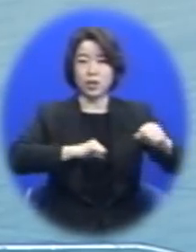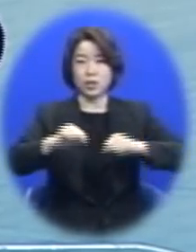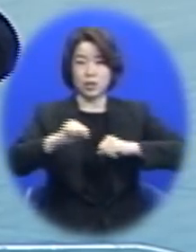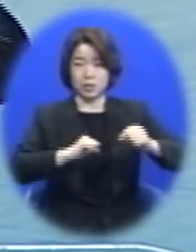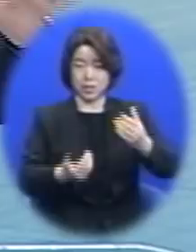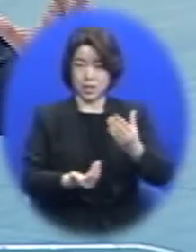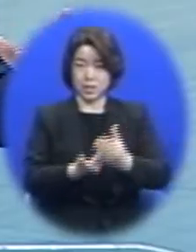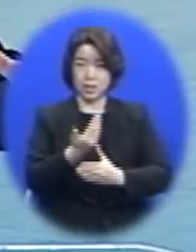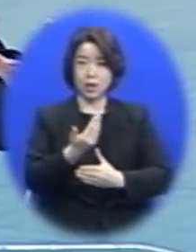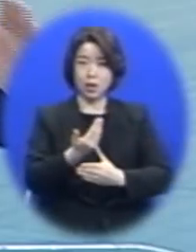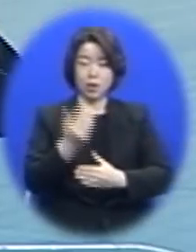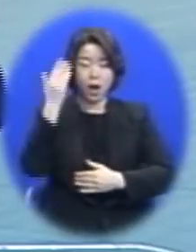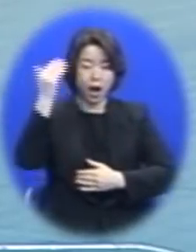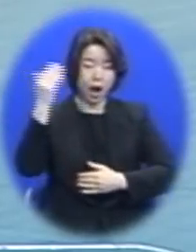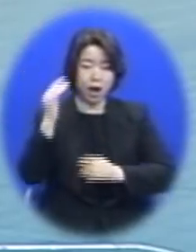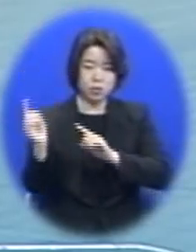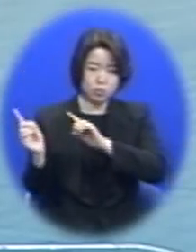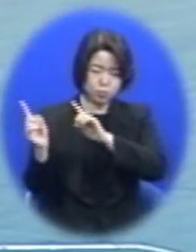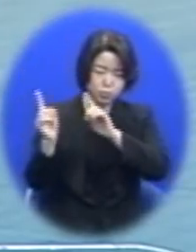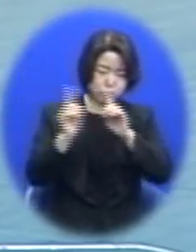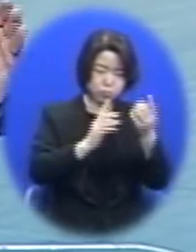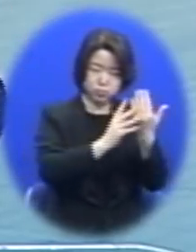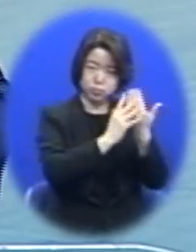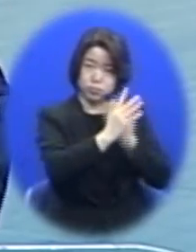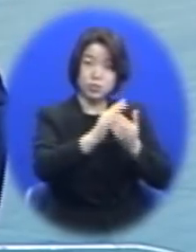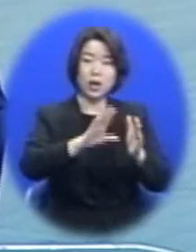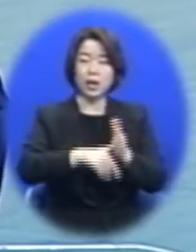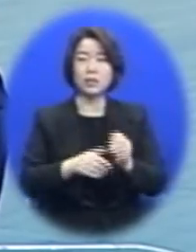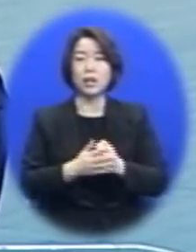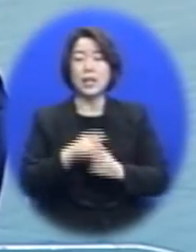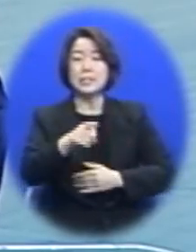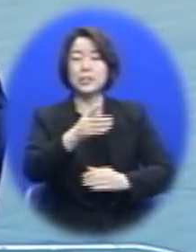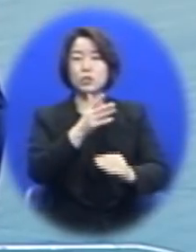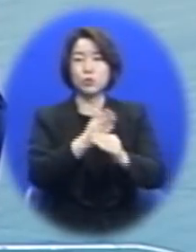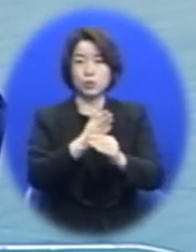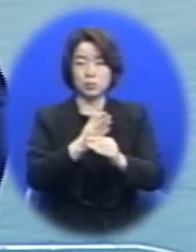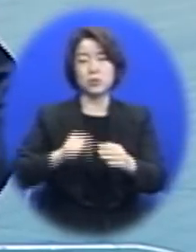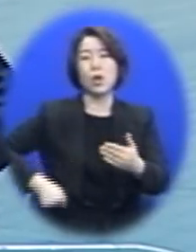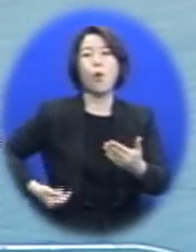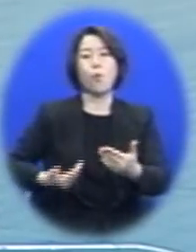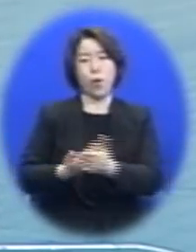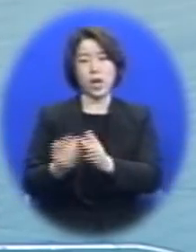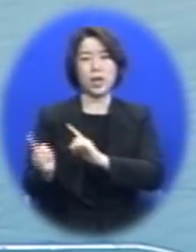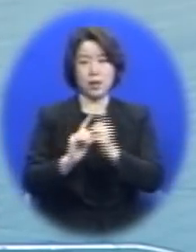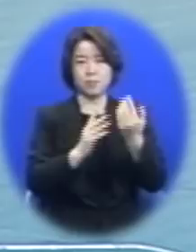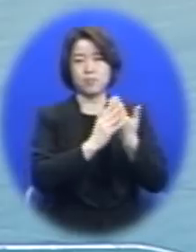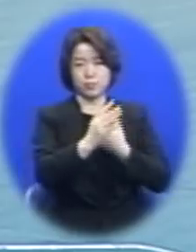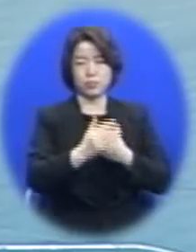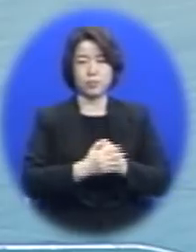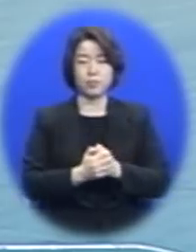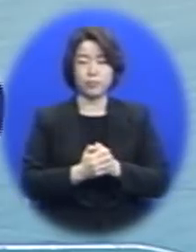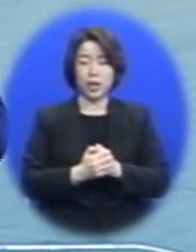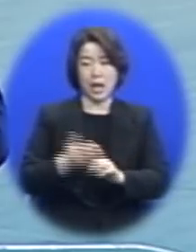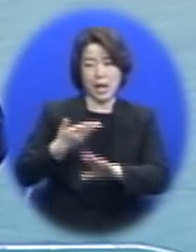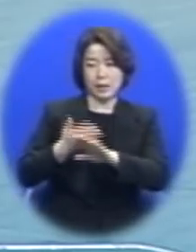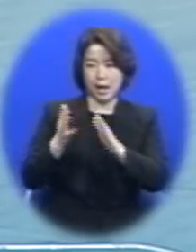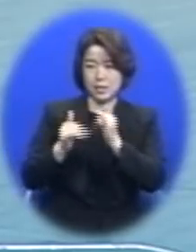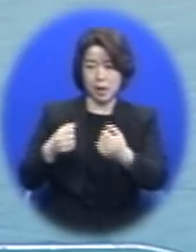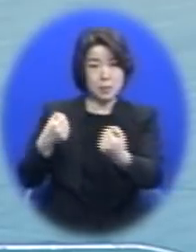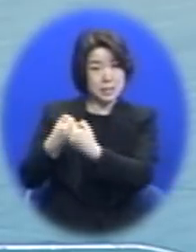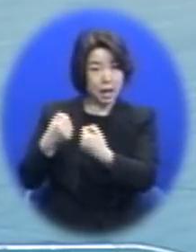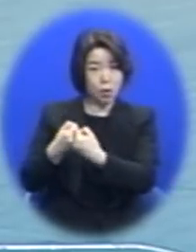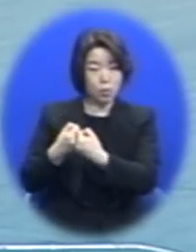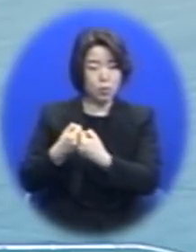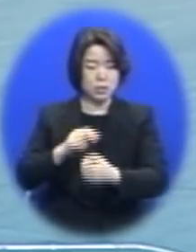한국교회가 부분이 될 때 그 부흥의 핵심은 회계 부분이었습니다 그 전남 하고 싸움 고 누구 시기 질투 한거